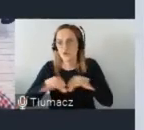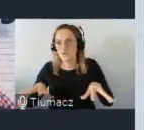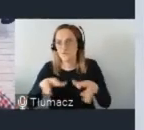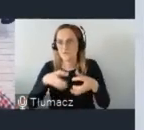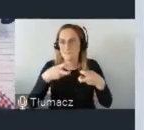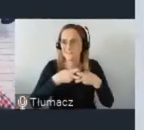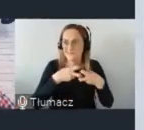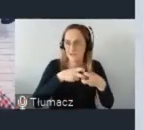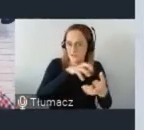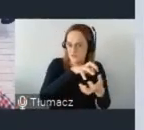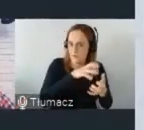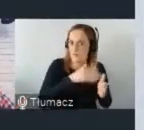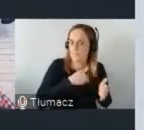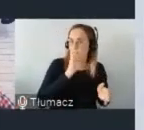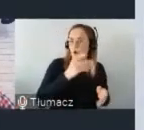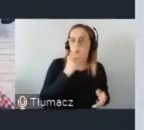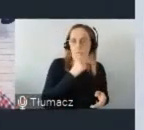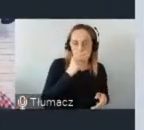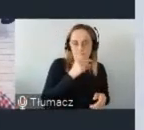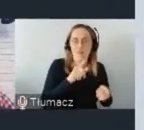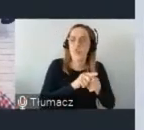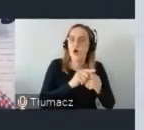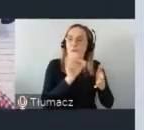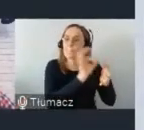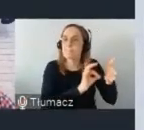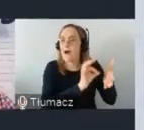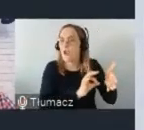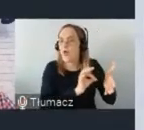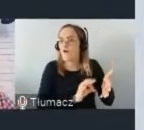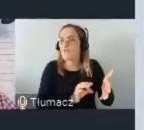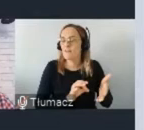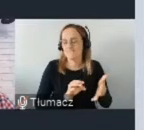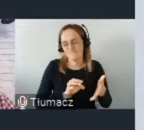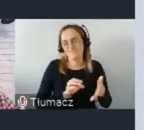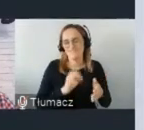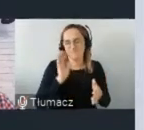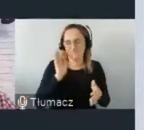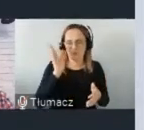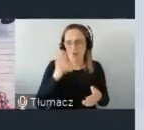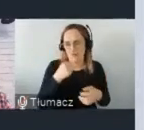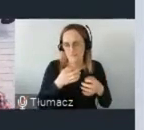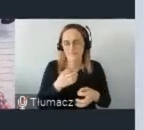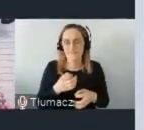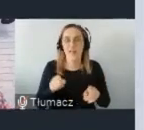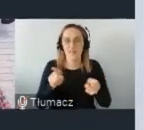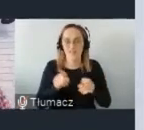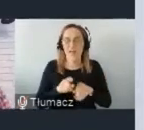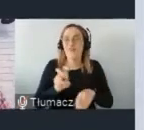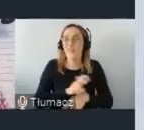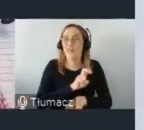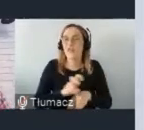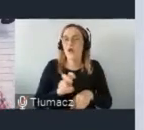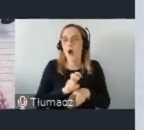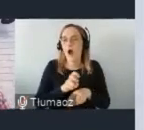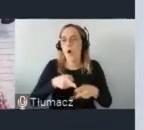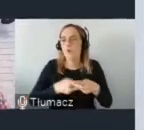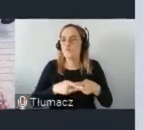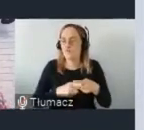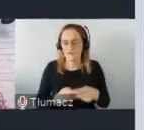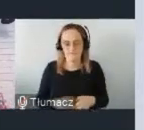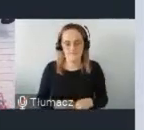rzeczywistością powiem później, kolorowankach też, no i technika interaktywne, modele urządzeń. Jeżeli Wasza biblioteka jest centrum